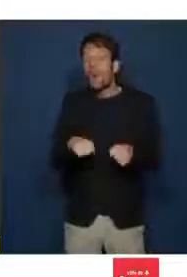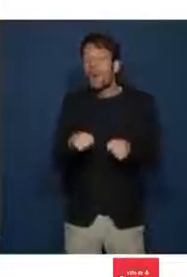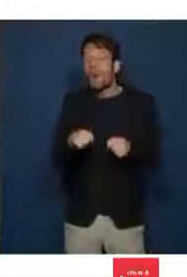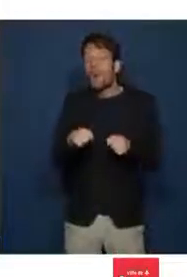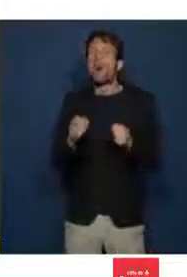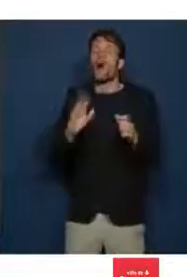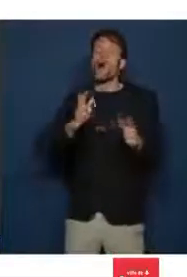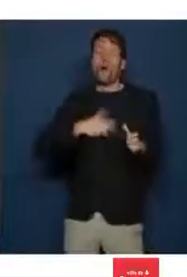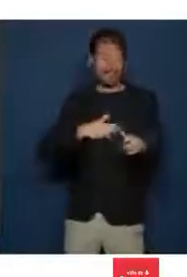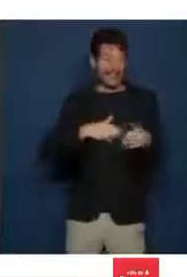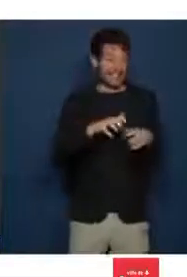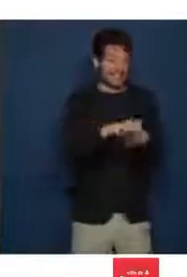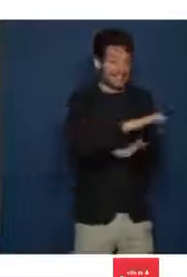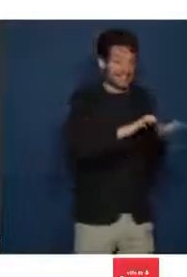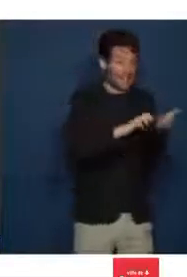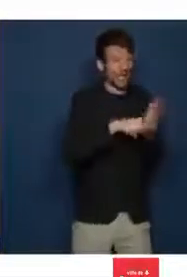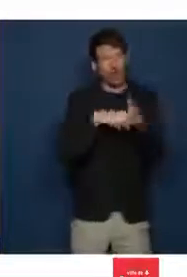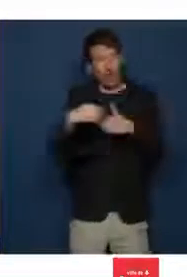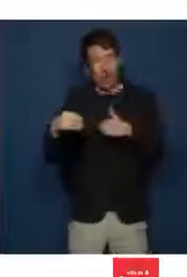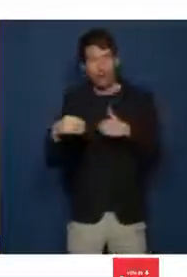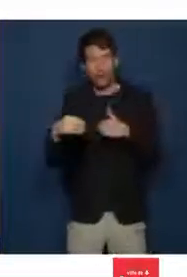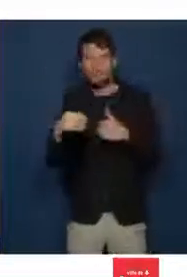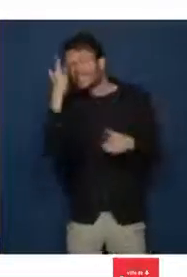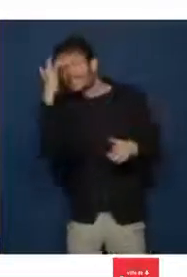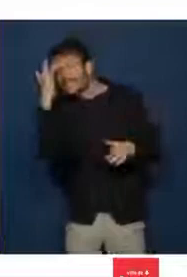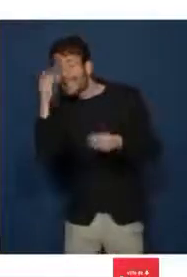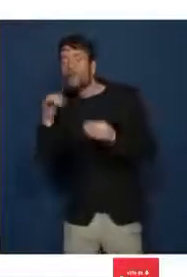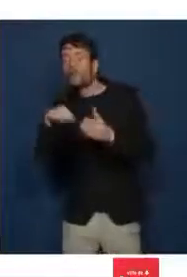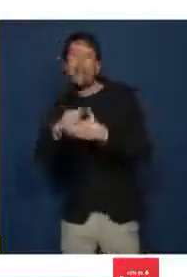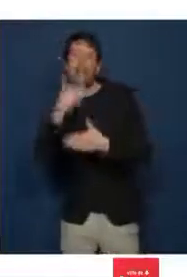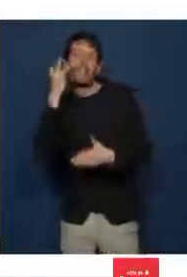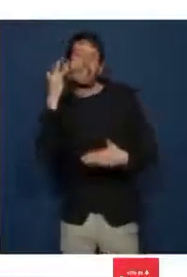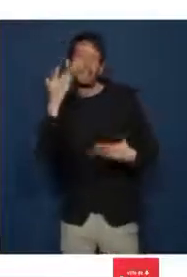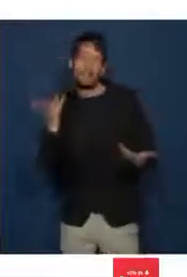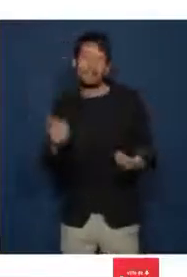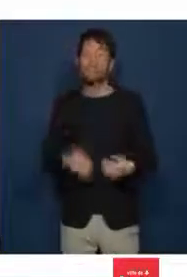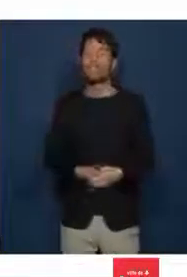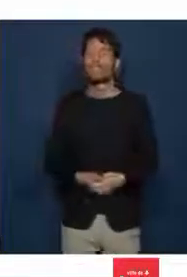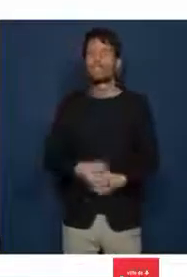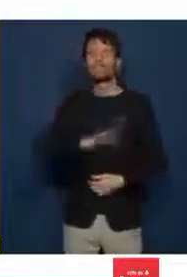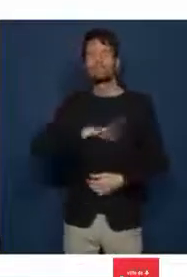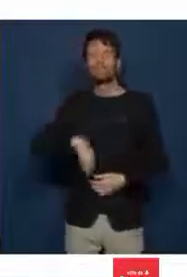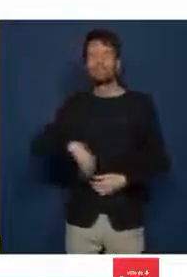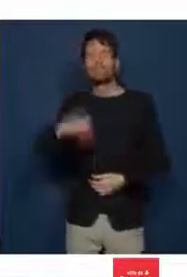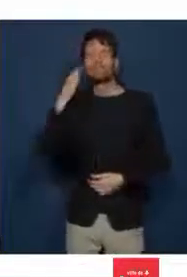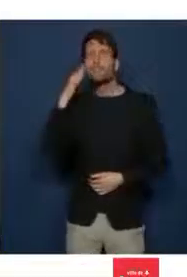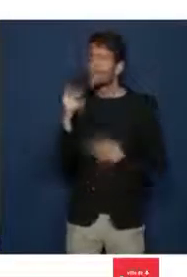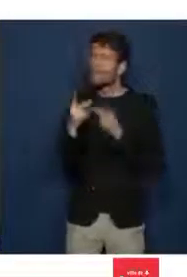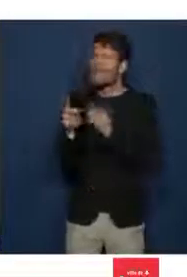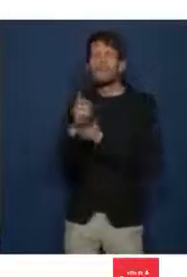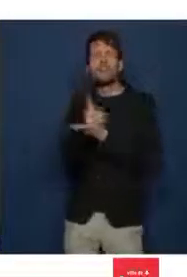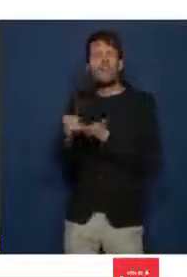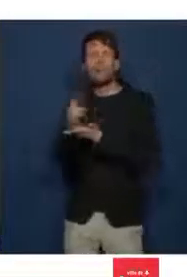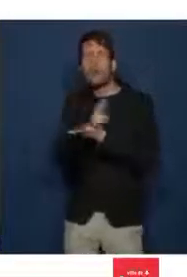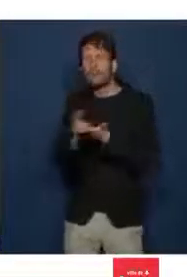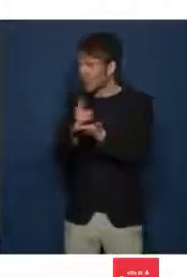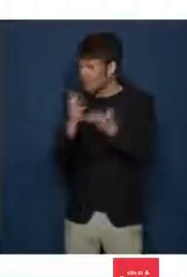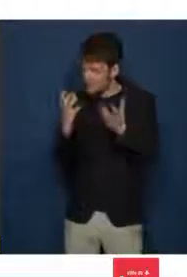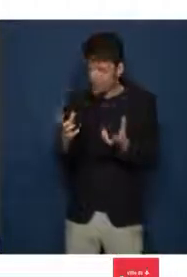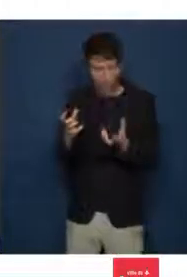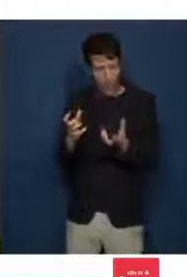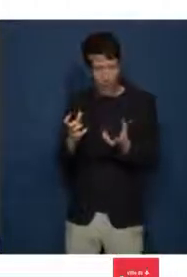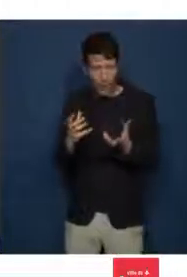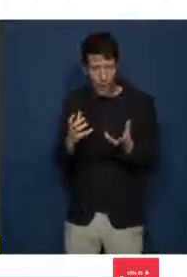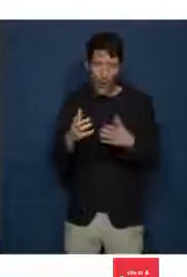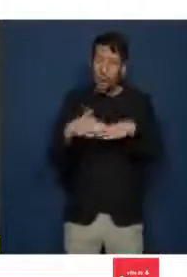sanitaire dans le cours ou à la fin de l'été. Enfin, si les collectivités entendent participer à la définition d'une politique